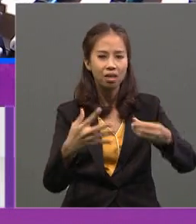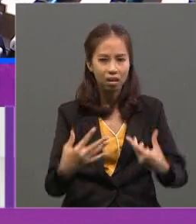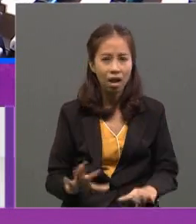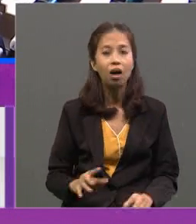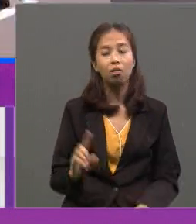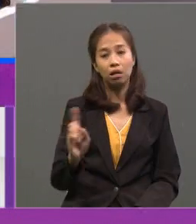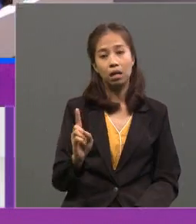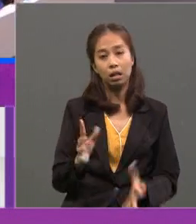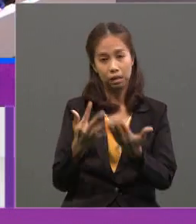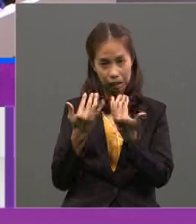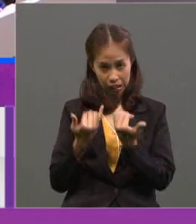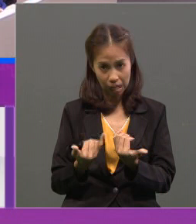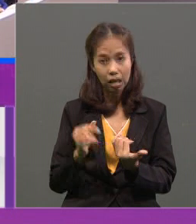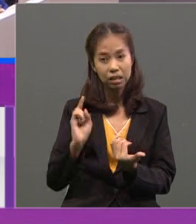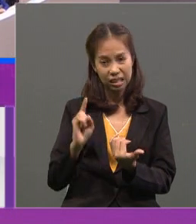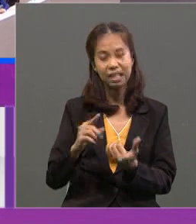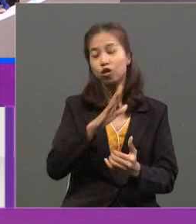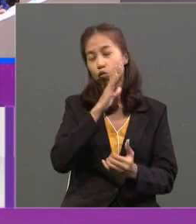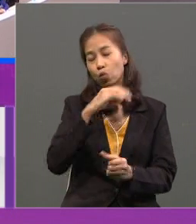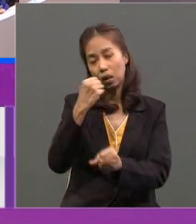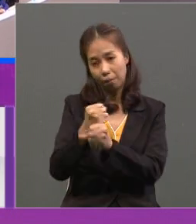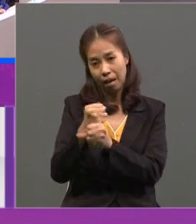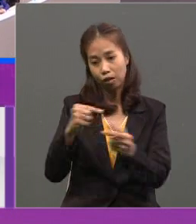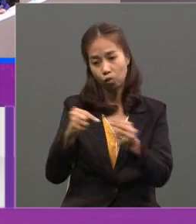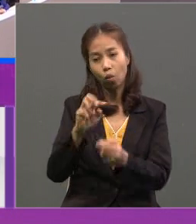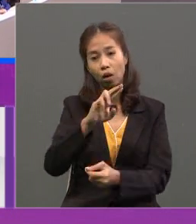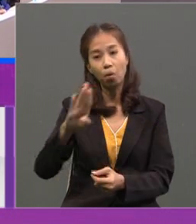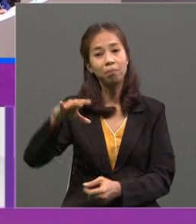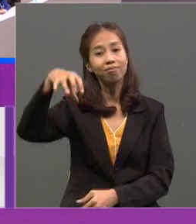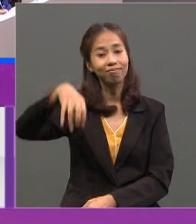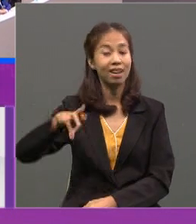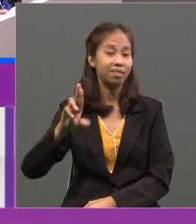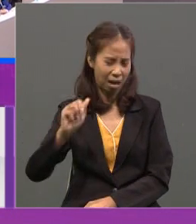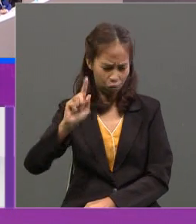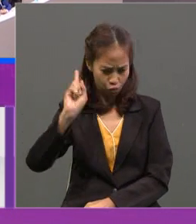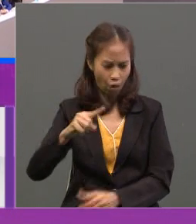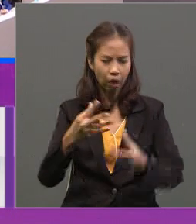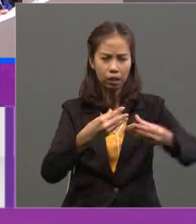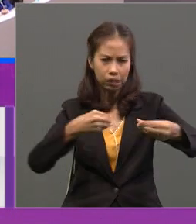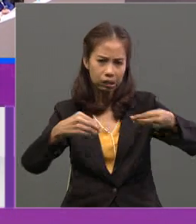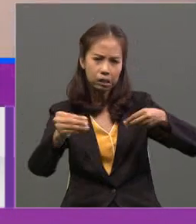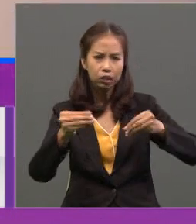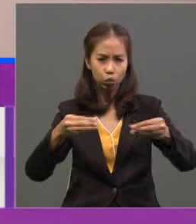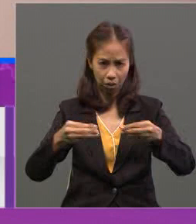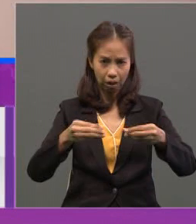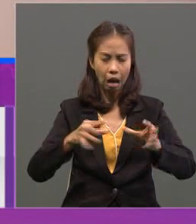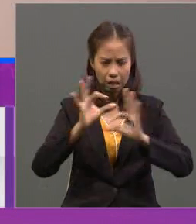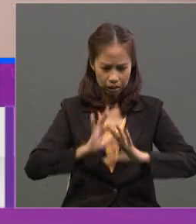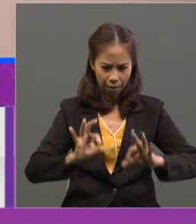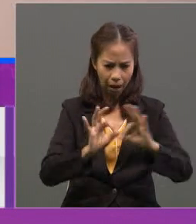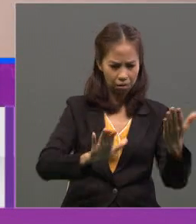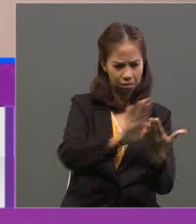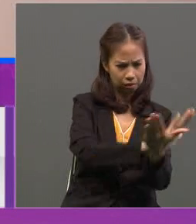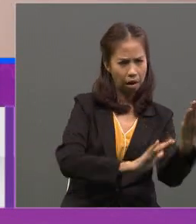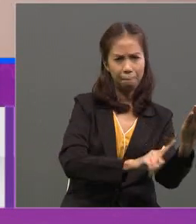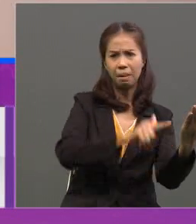มากก่อนนี้ก็สุท้าย เป้าหมายสำคญ meantที่การออกปทชาบานมืองเป็โกดสร้าง มาก